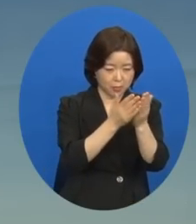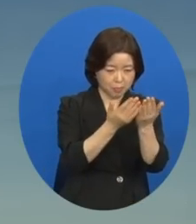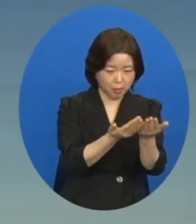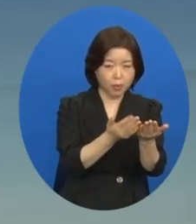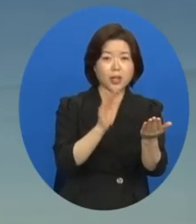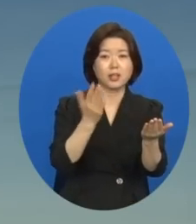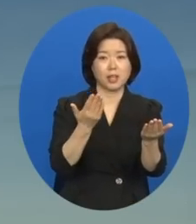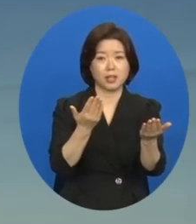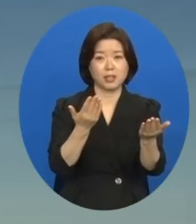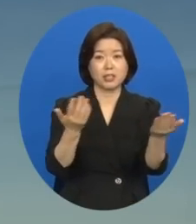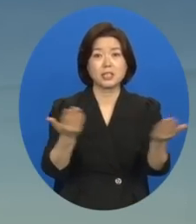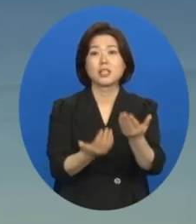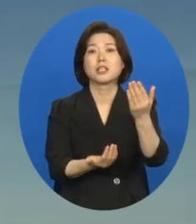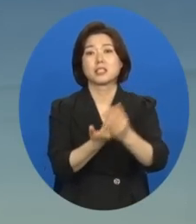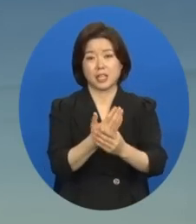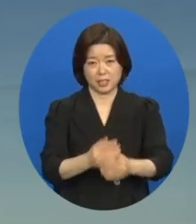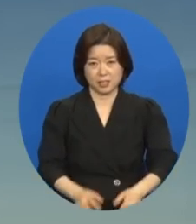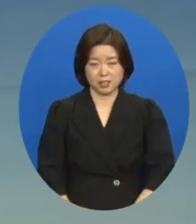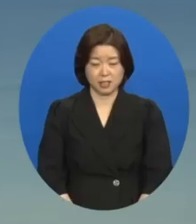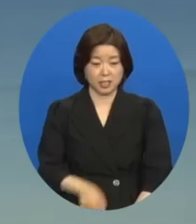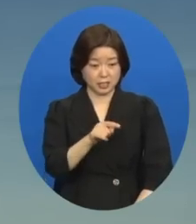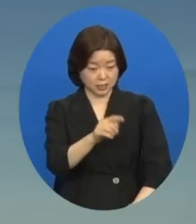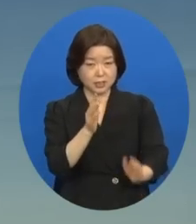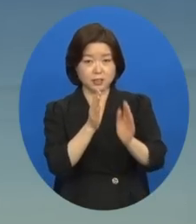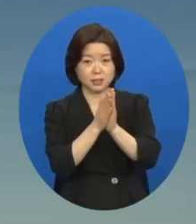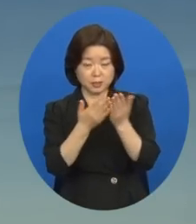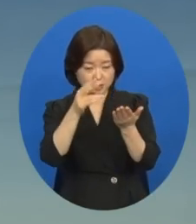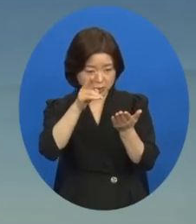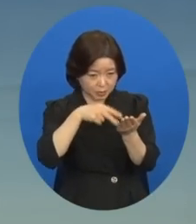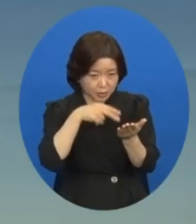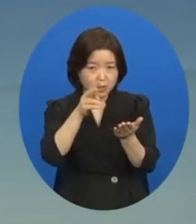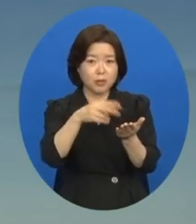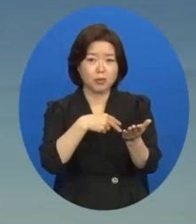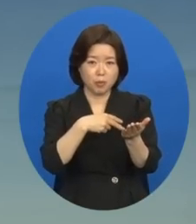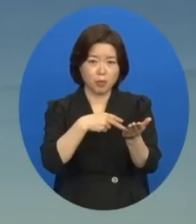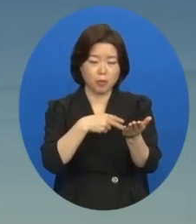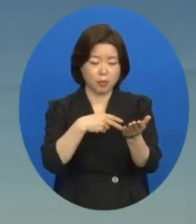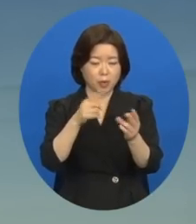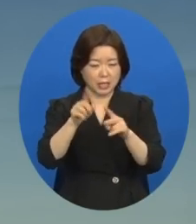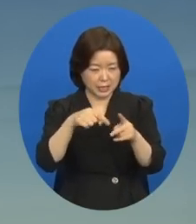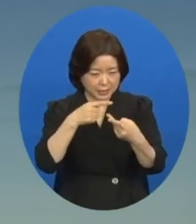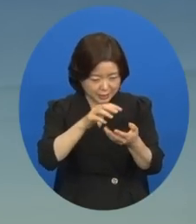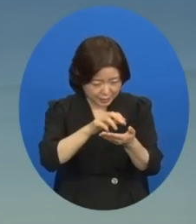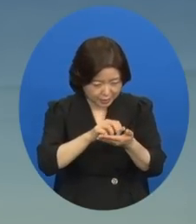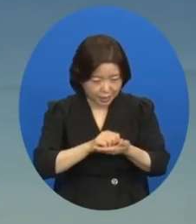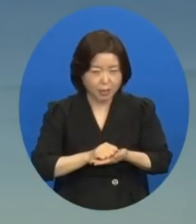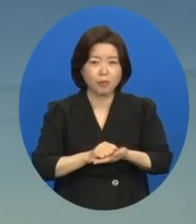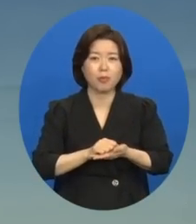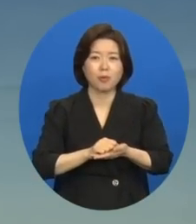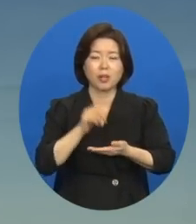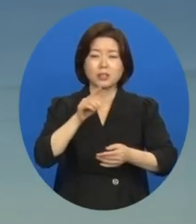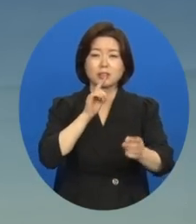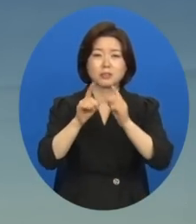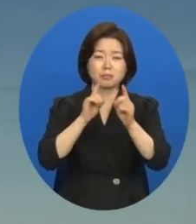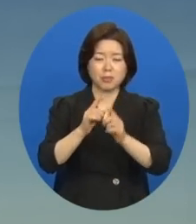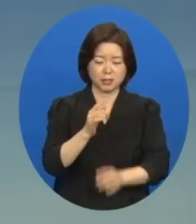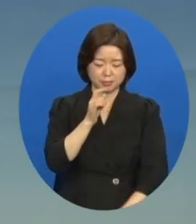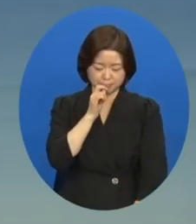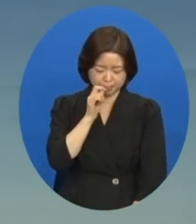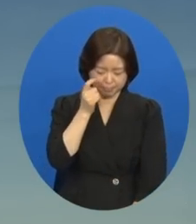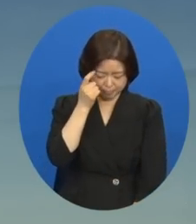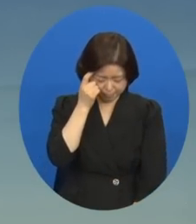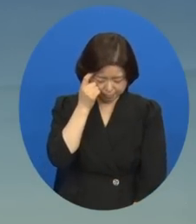일어나기를, 그리고 그 말씀을 읽고 이해하고 그 말씀을